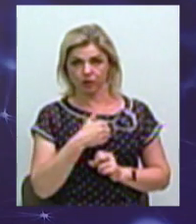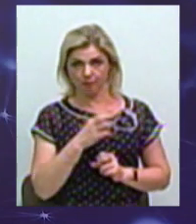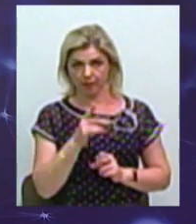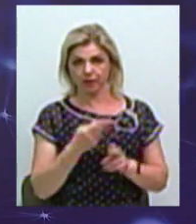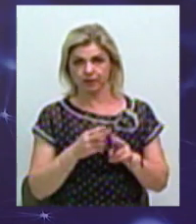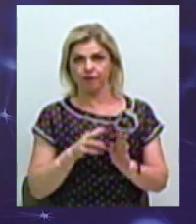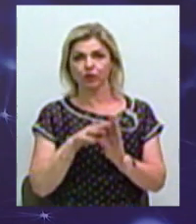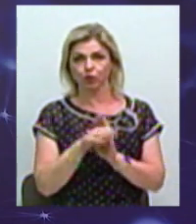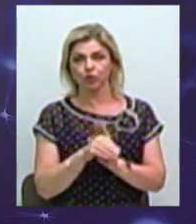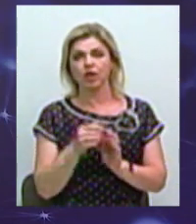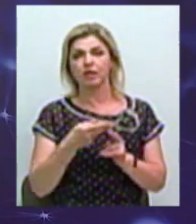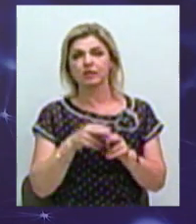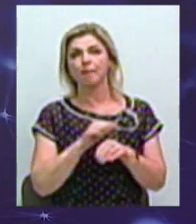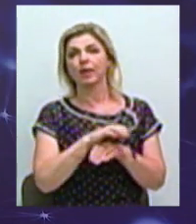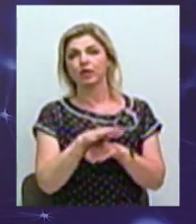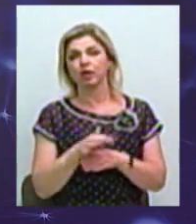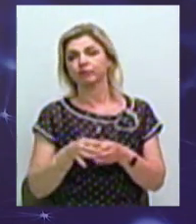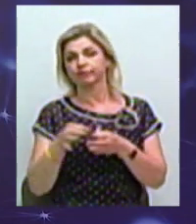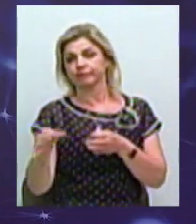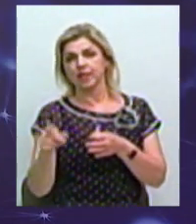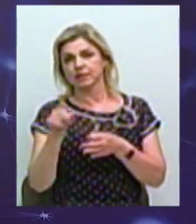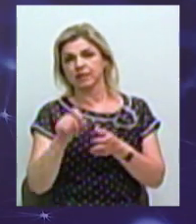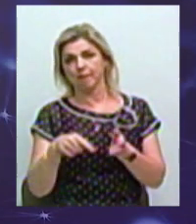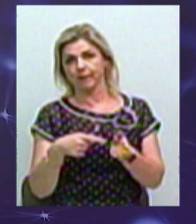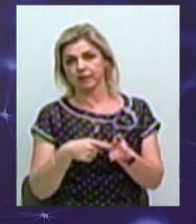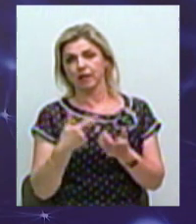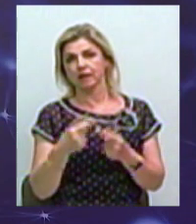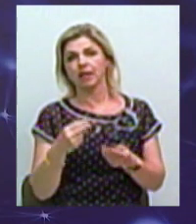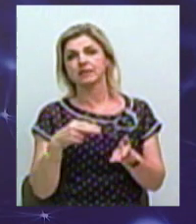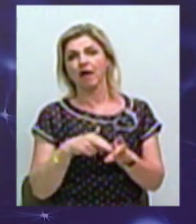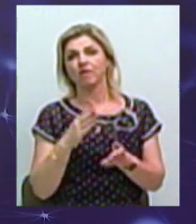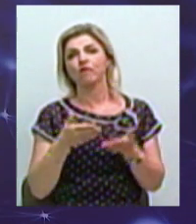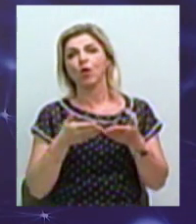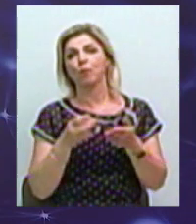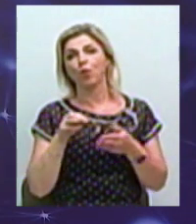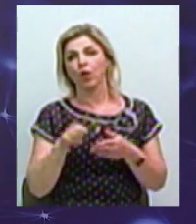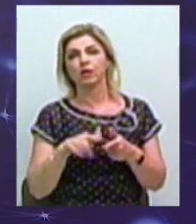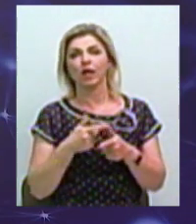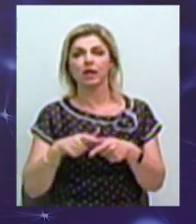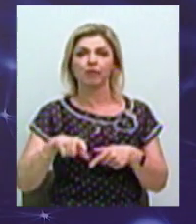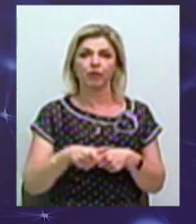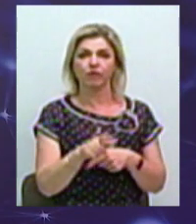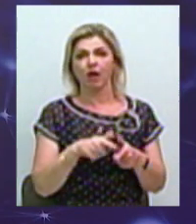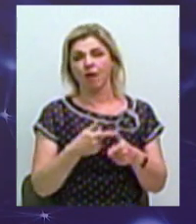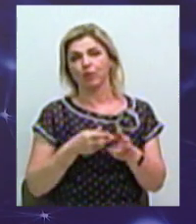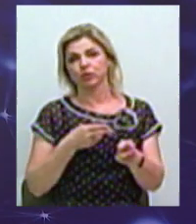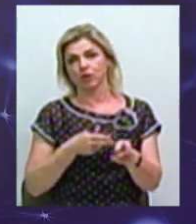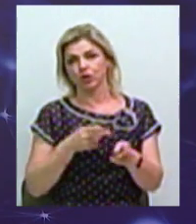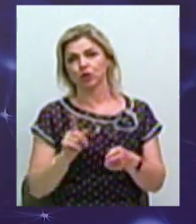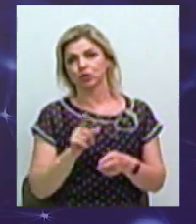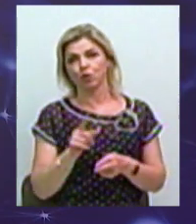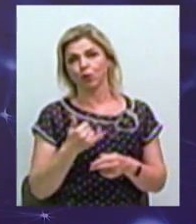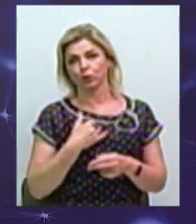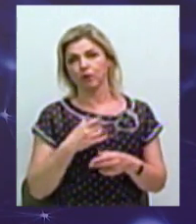ці всі мережі за місто Миколаїв. Тобто доставка в порт повинна бути або річкою, або залізничним транспортом для того, щоб у